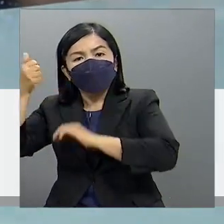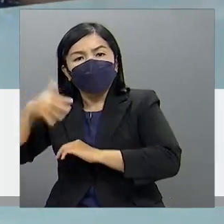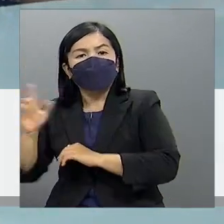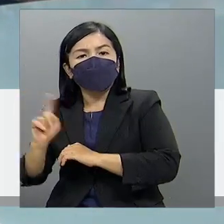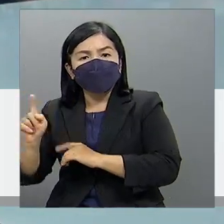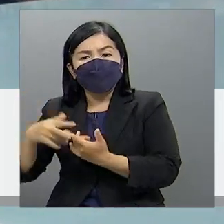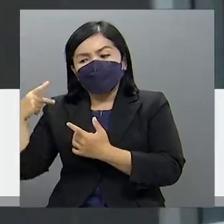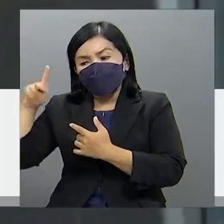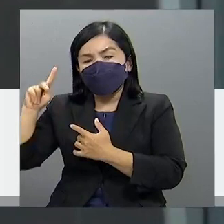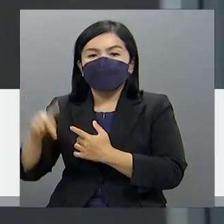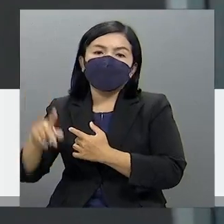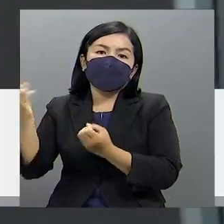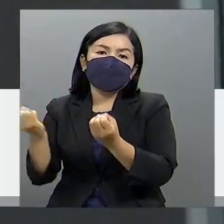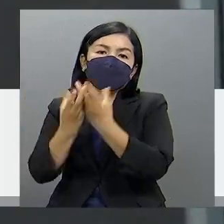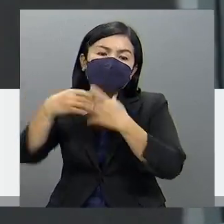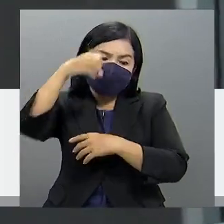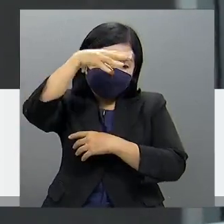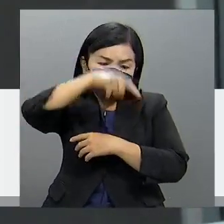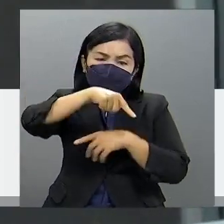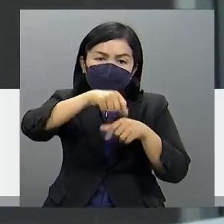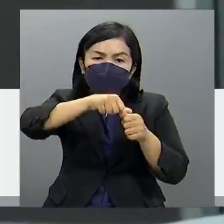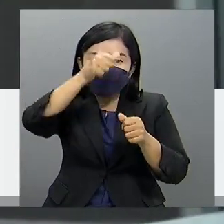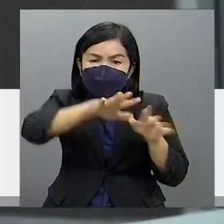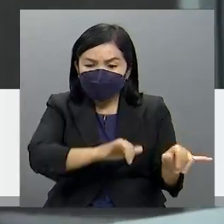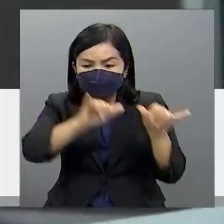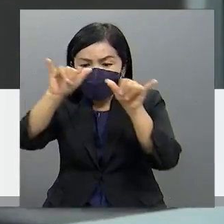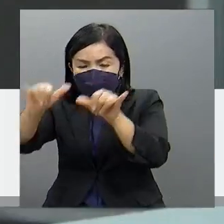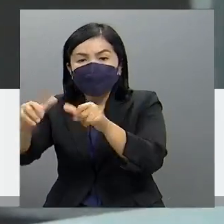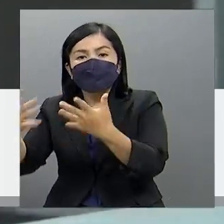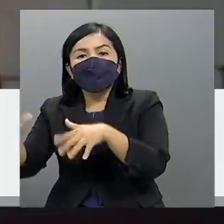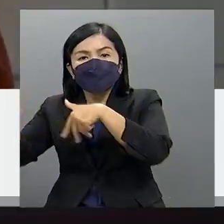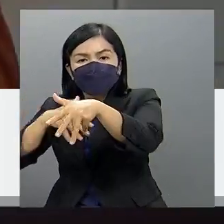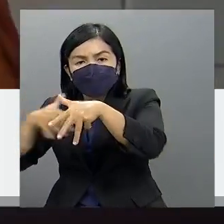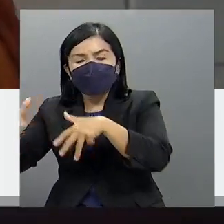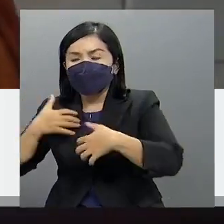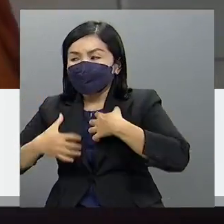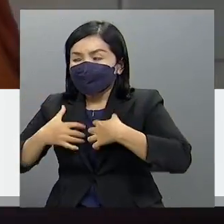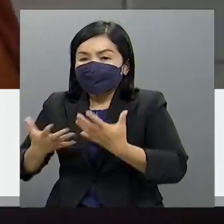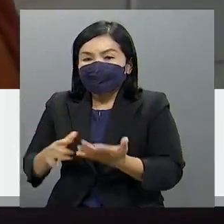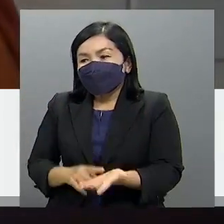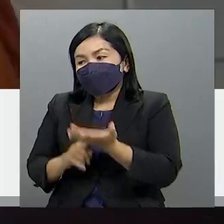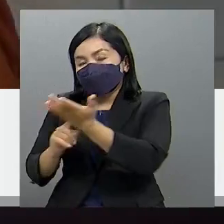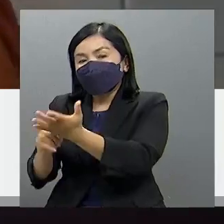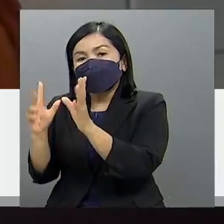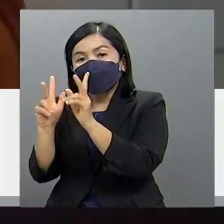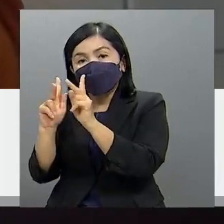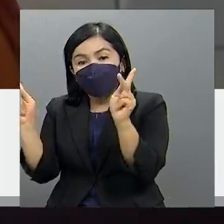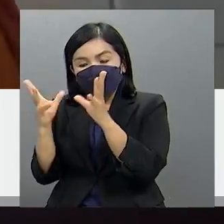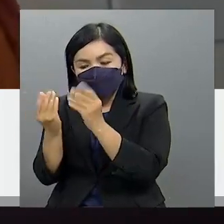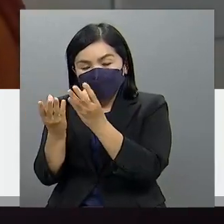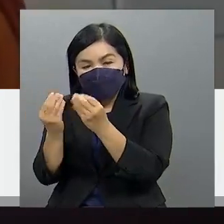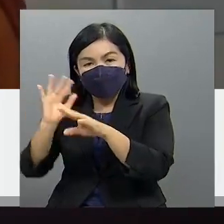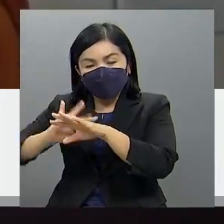ไฟชาวบ้านทั้ง 8หมู่บ้านเดือดร้อนสัปดาห์ที่ผ่านมาไปยื่นเรื่องให้กับกรรมาธิการที่ดินทรัพยากรธรรมชาติและสิ่งแวดล้อม